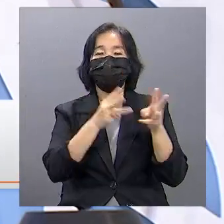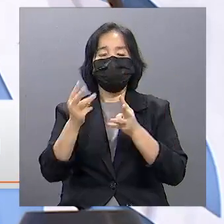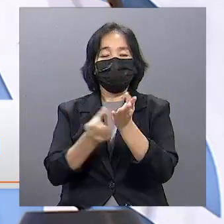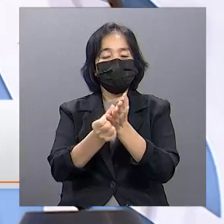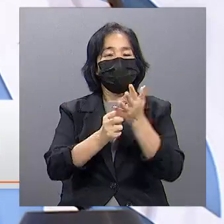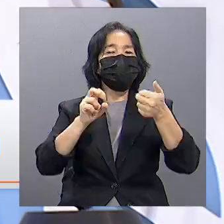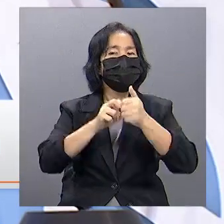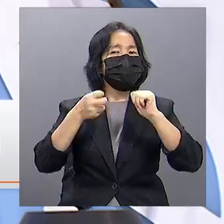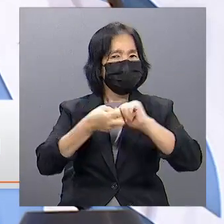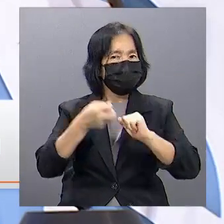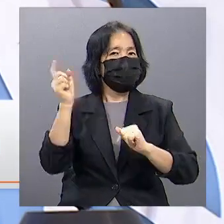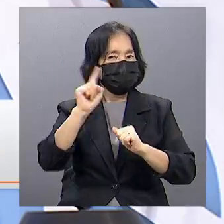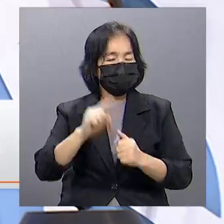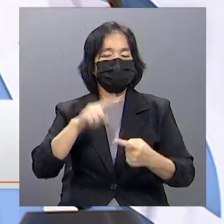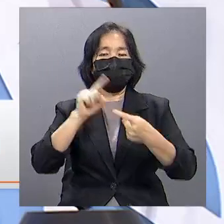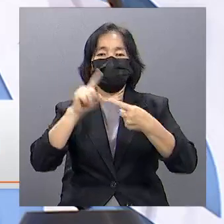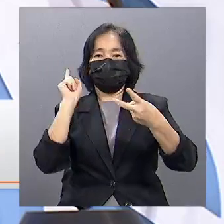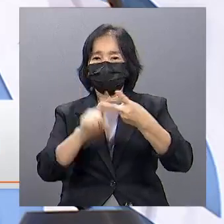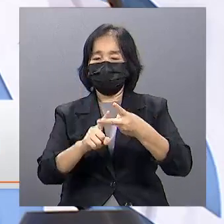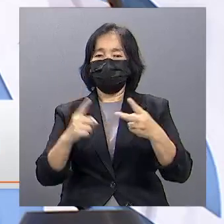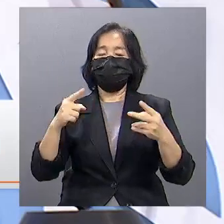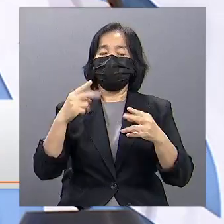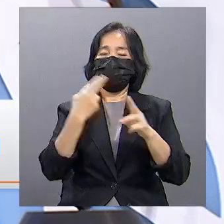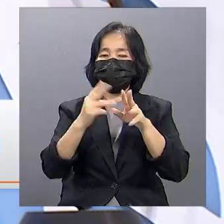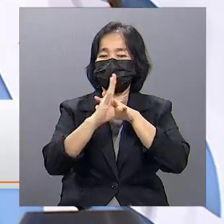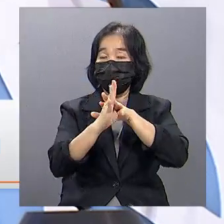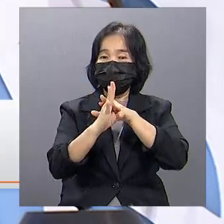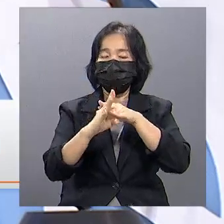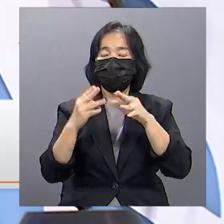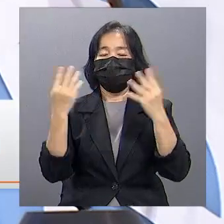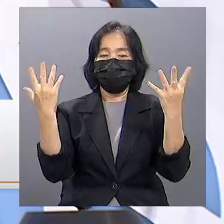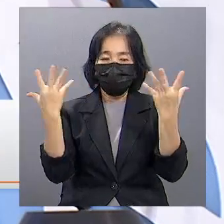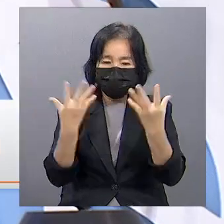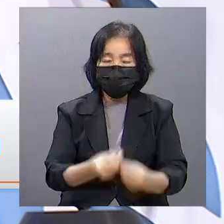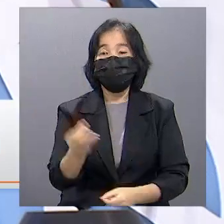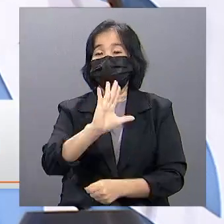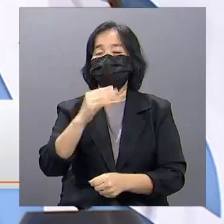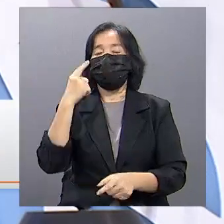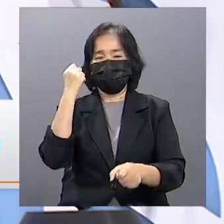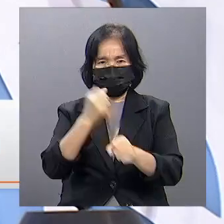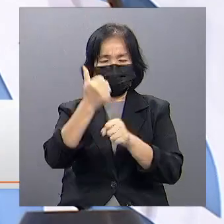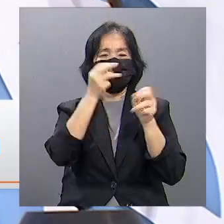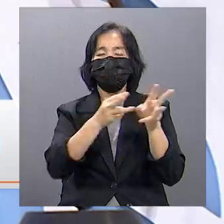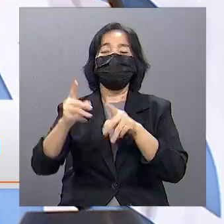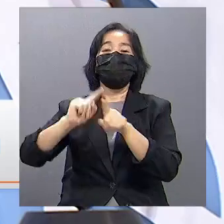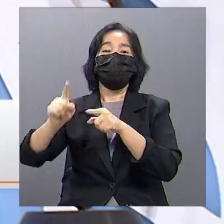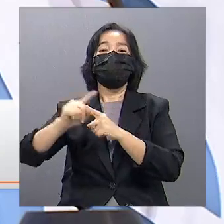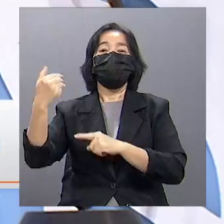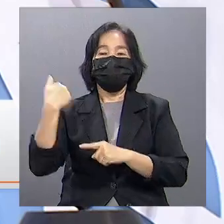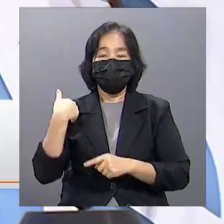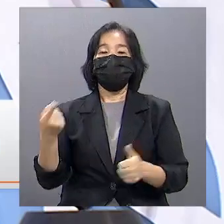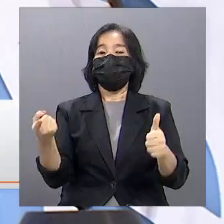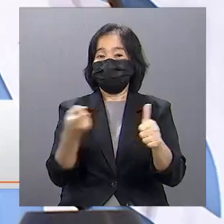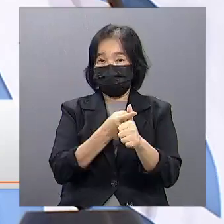การลดความเสี่ยงในการสูญพันธุ์ของฉลามในไทยเนี่ยจริงๆสามารถทำได้หลายวิธีนะคะไม่ว่าจะเป็นในเรื่องของภาคทางการ